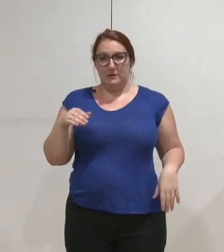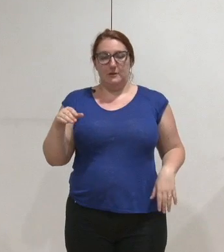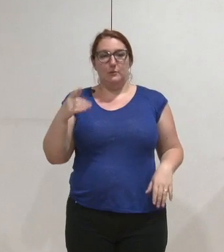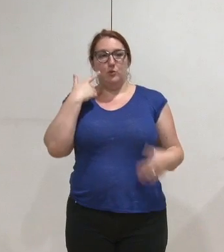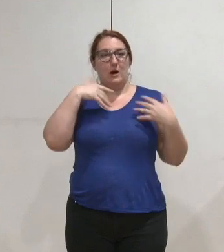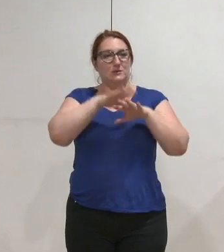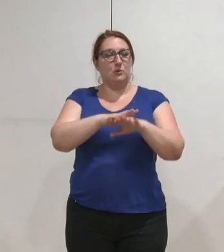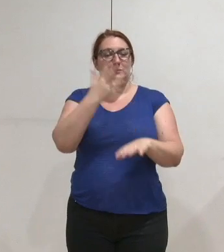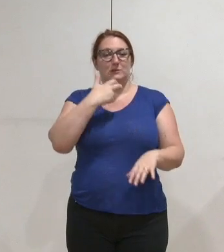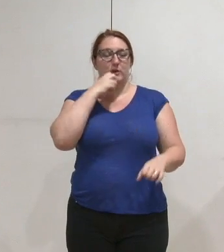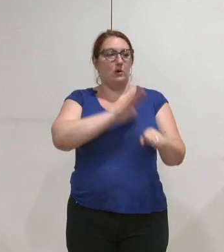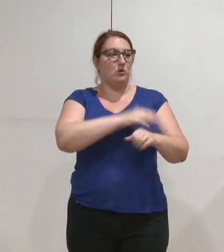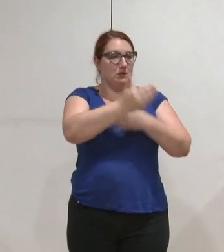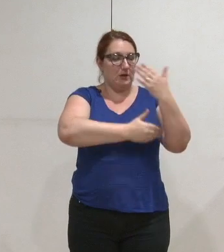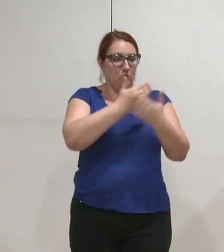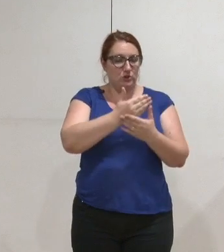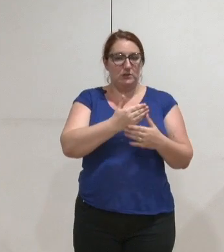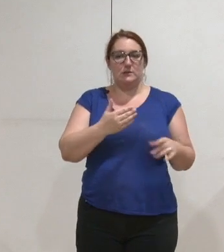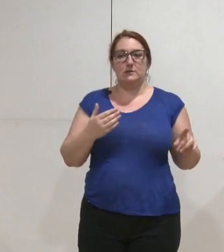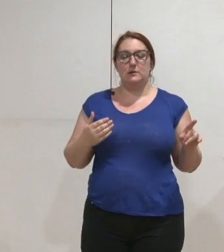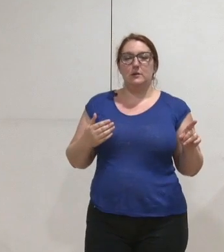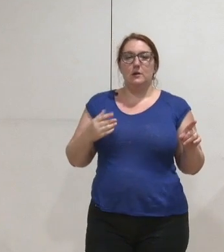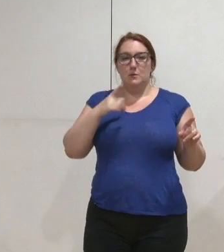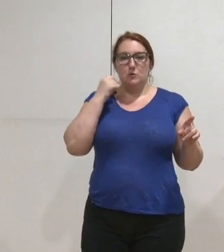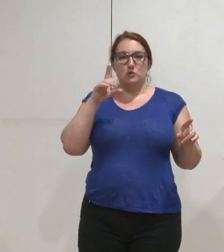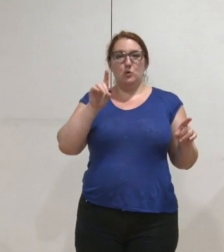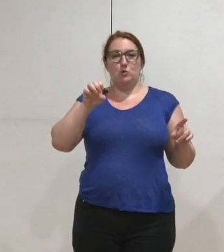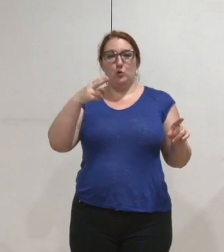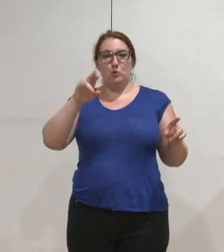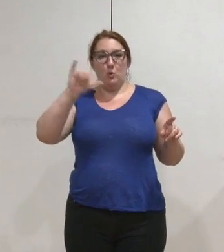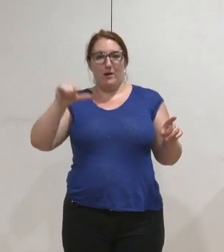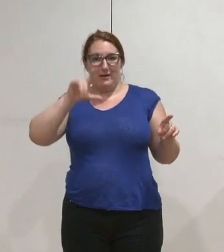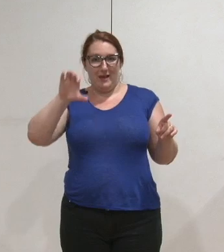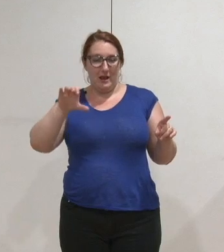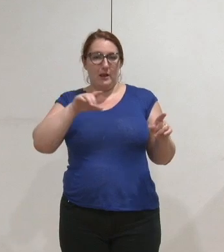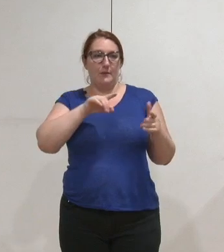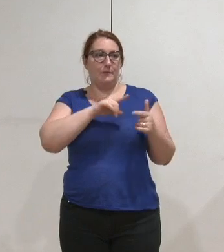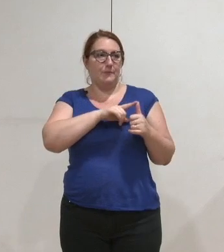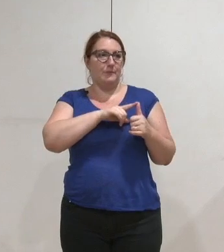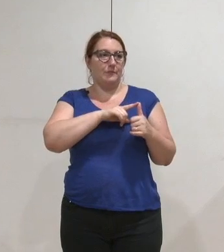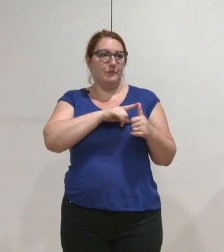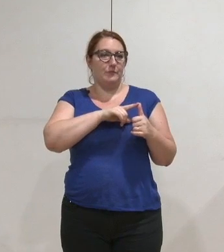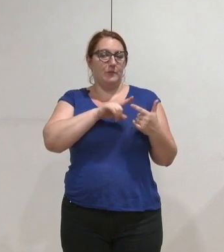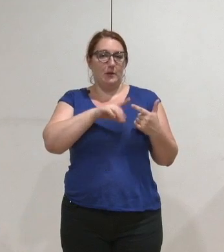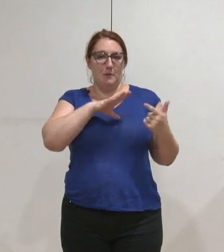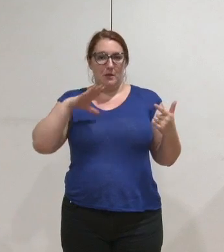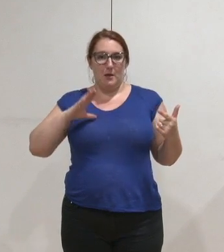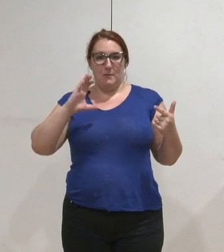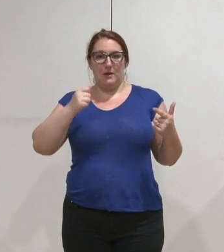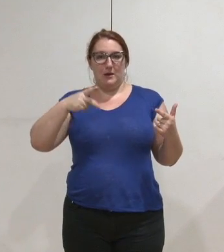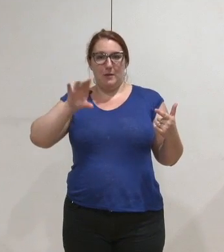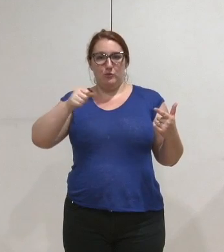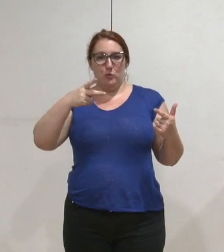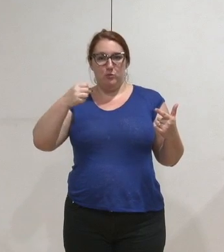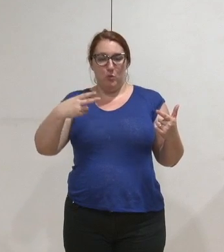rassemblement citoyen de la gauche et des écologistes monsieur Denoyel madame capdeepond